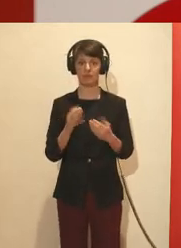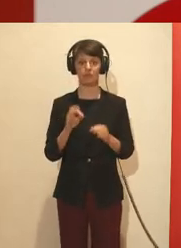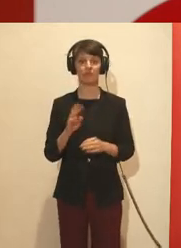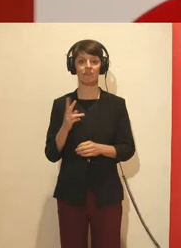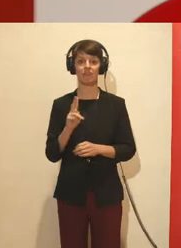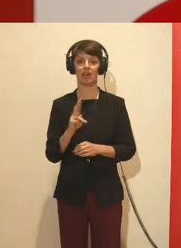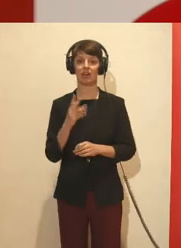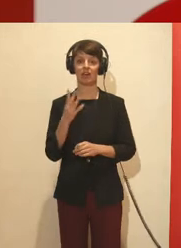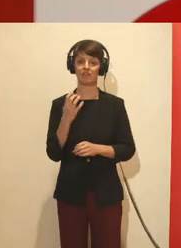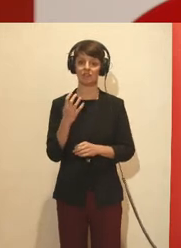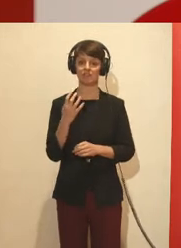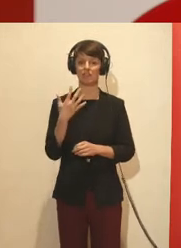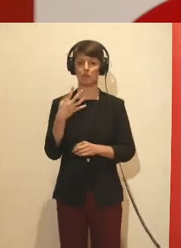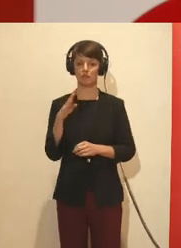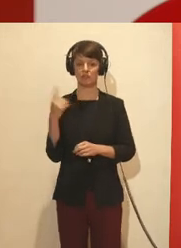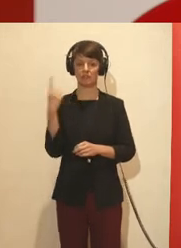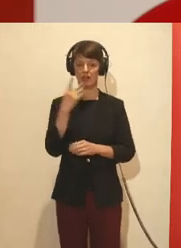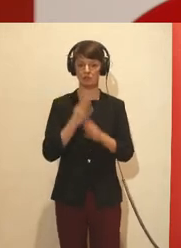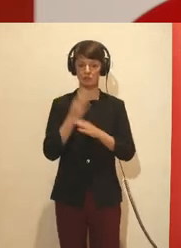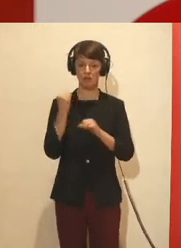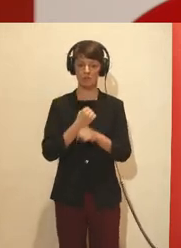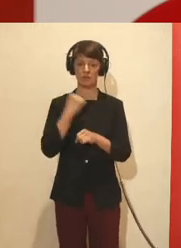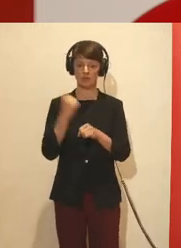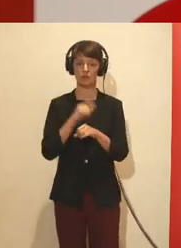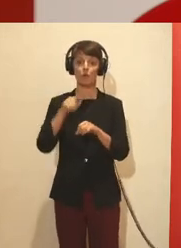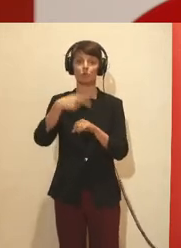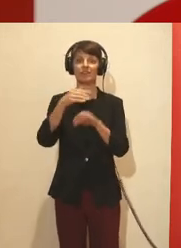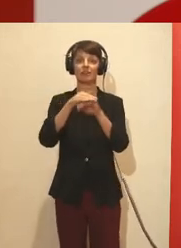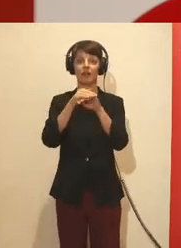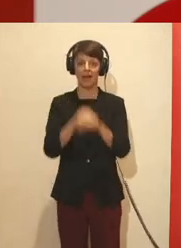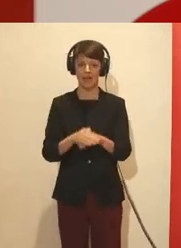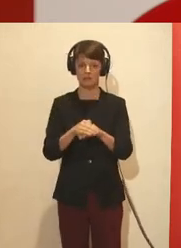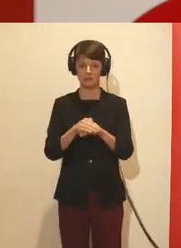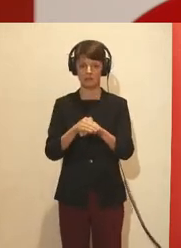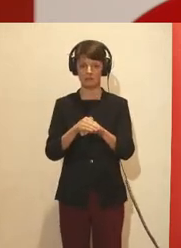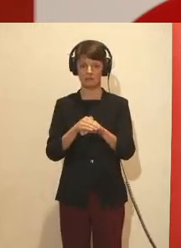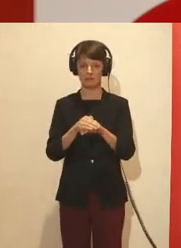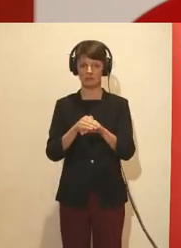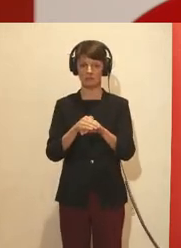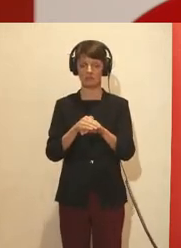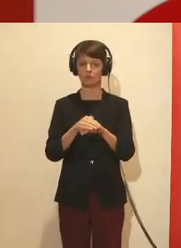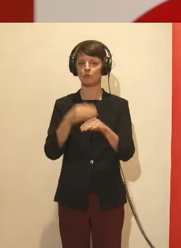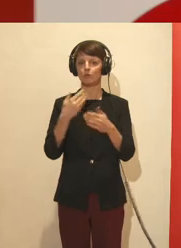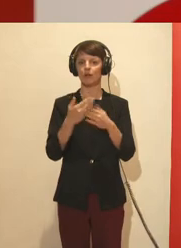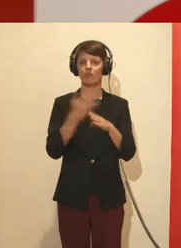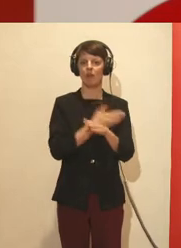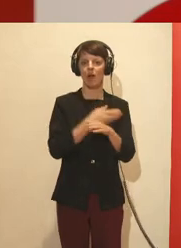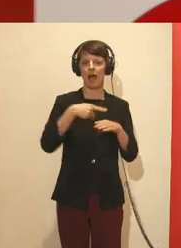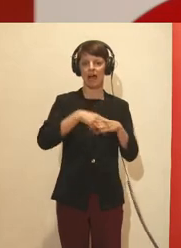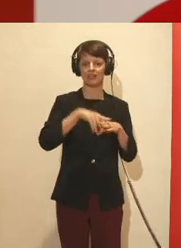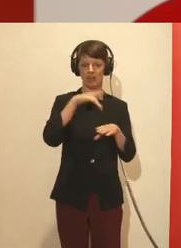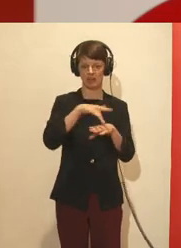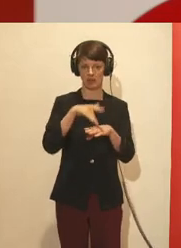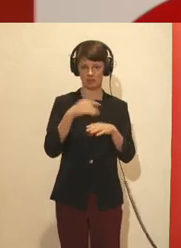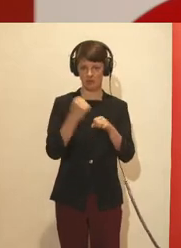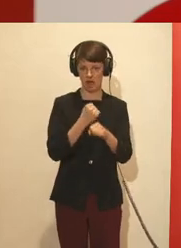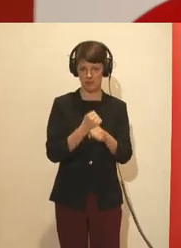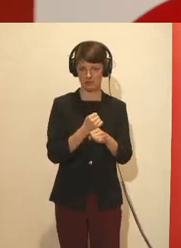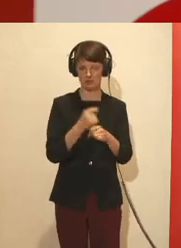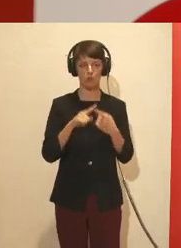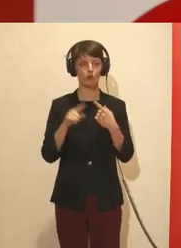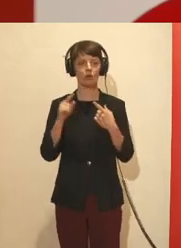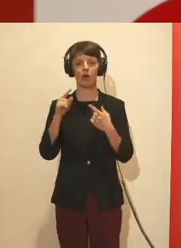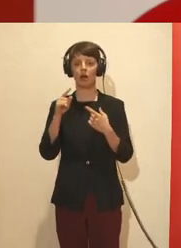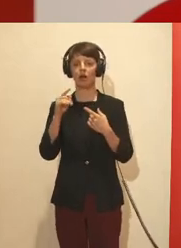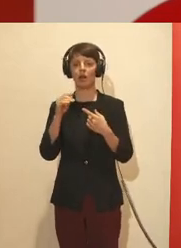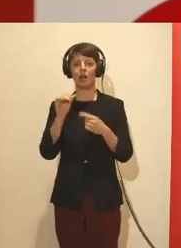45 arbeitsjahre in rente geht und zb als handwerkerin tätig war oder als man